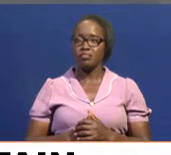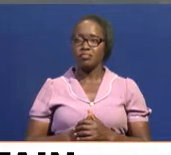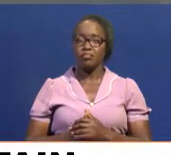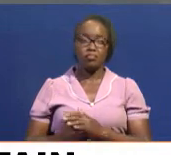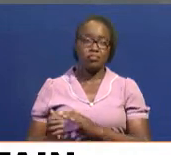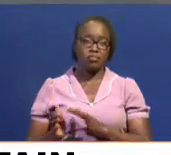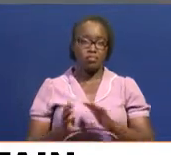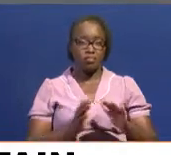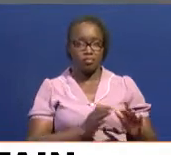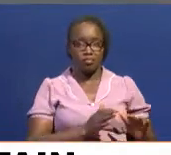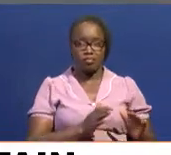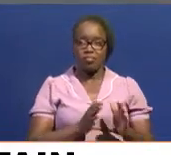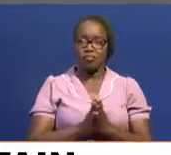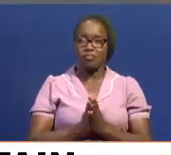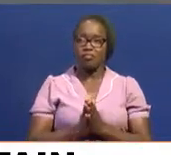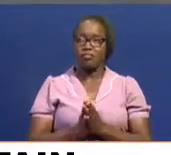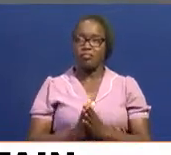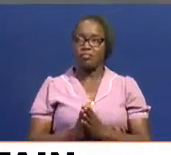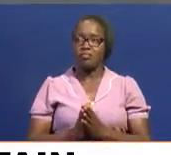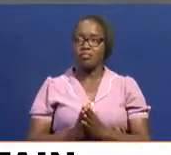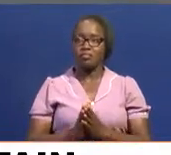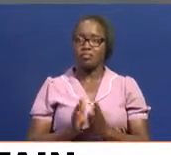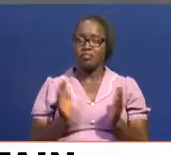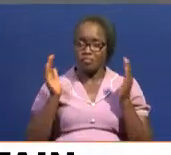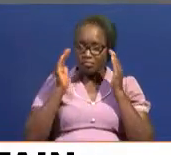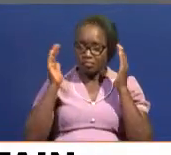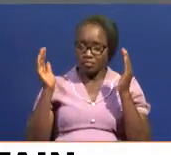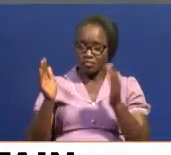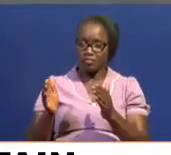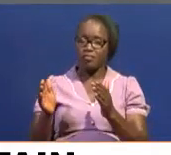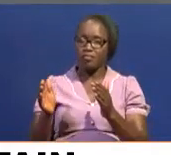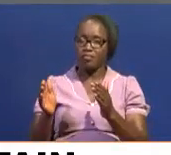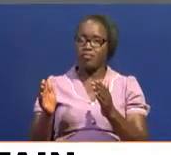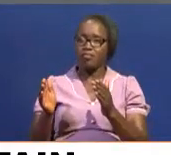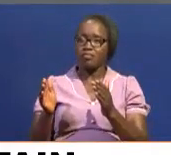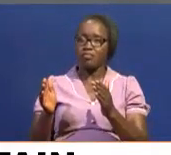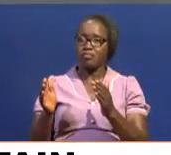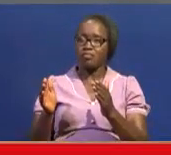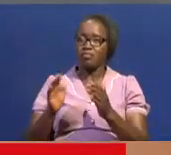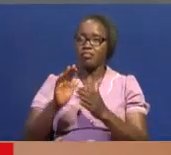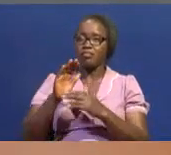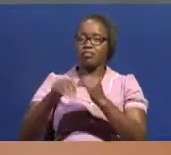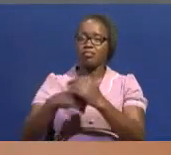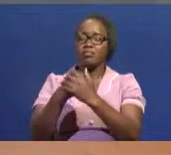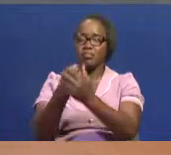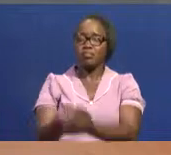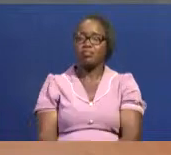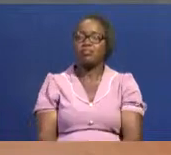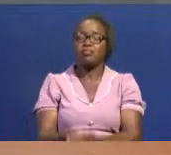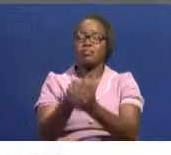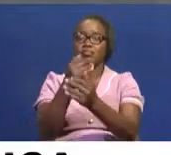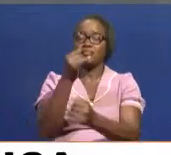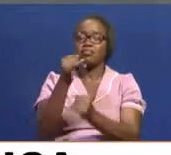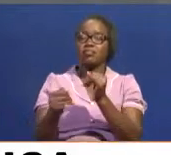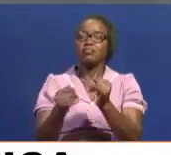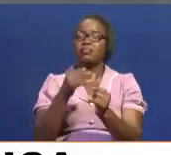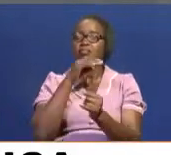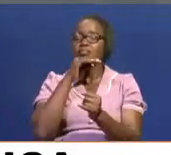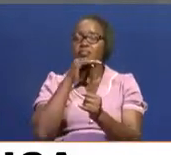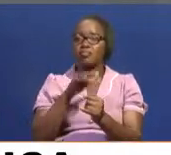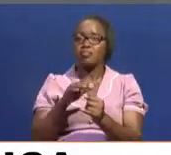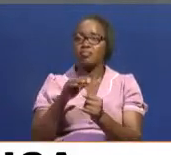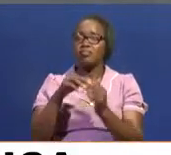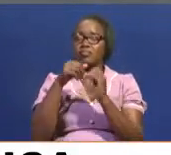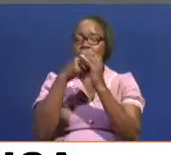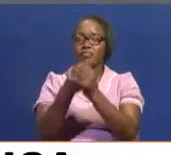Haya, tuagane na gofu, tutupi jicho masuala yanayofungana na mpira wa wavu, ambapo mechi ya fainali ya wanaume kwenye mashindano